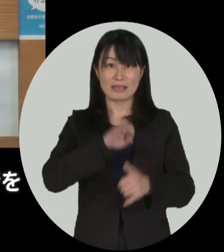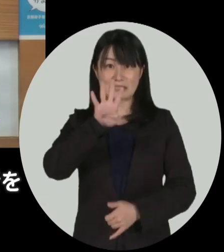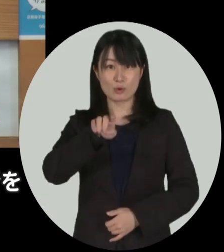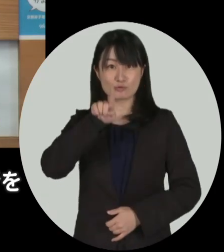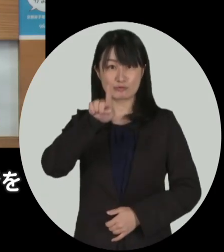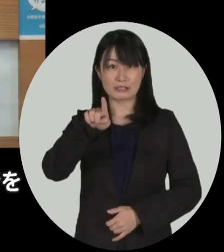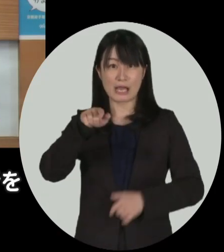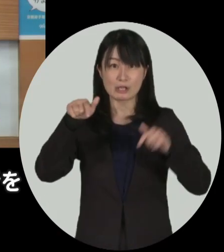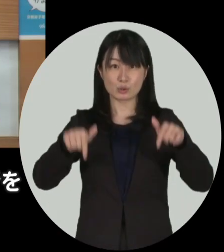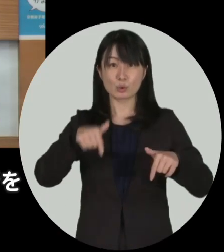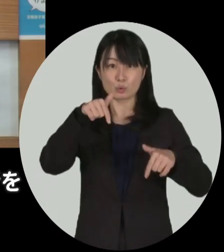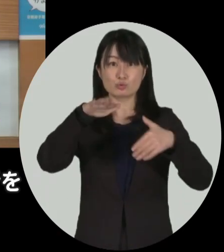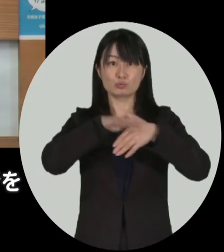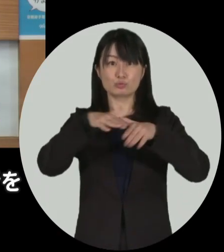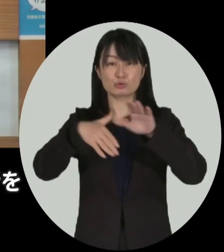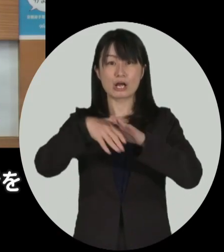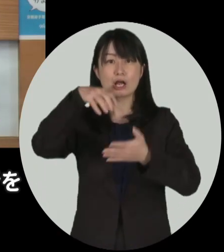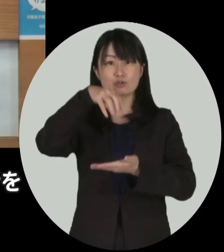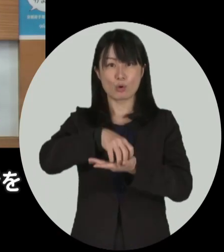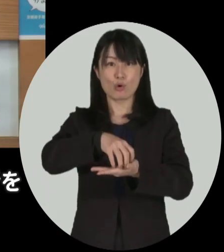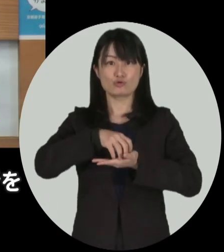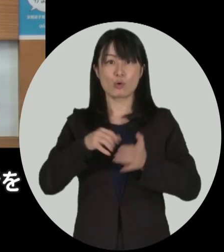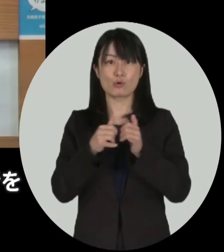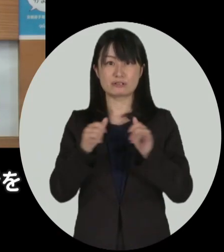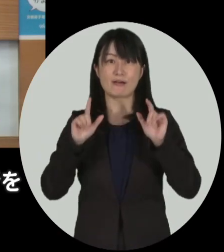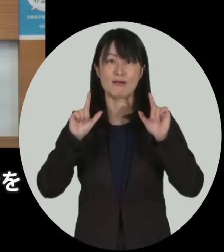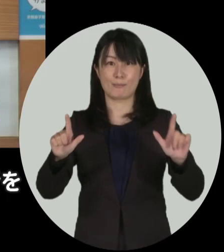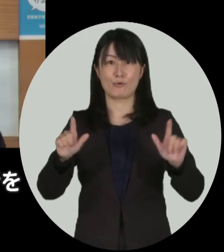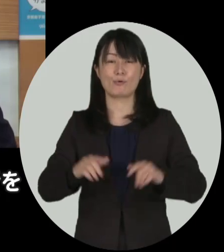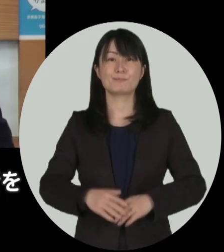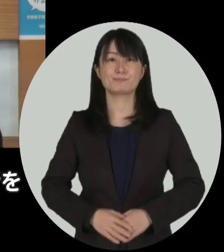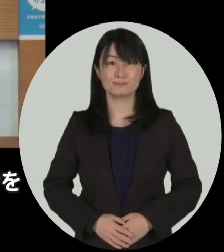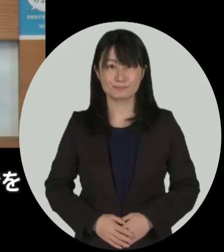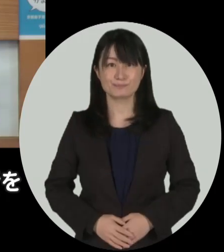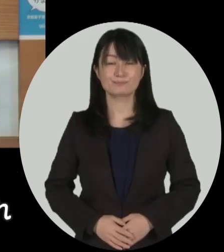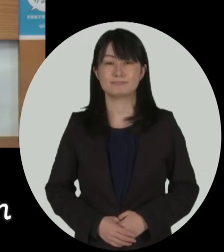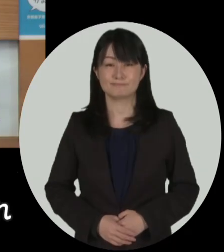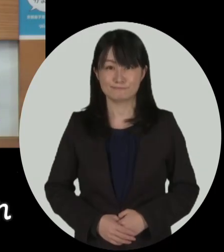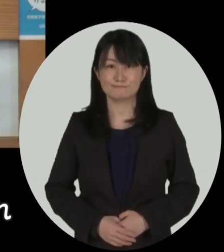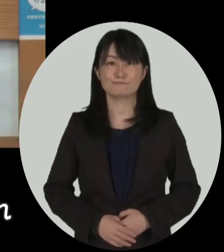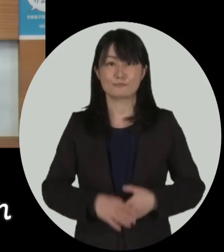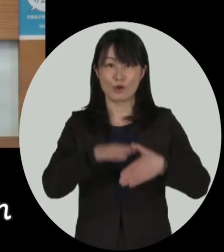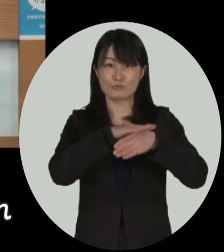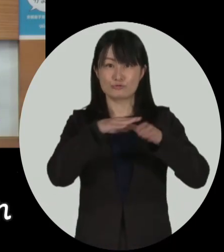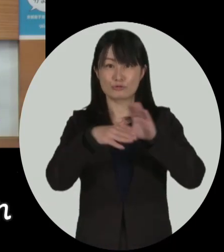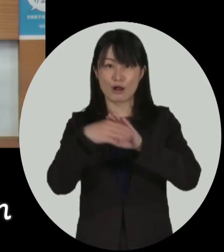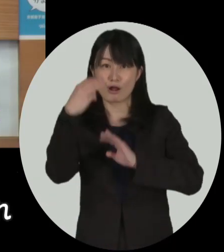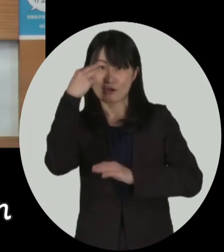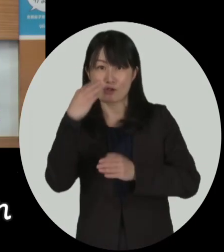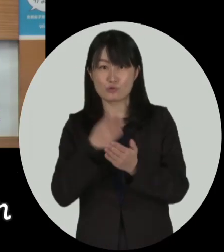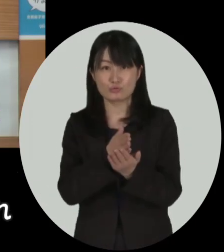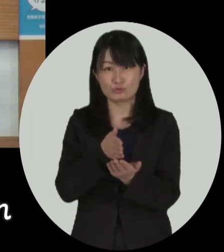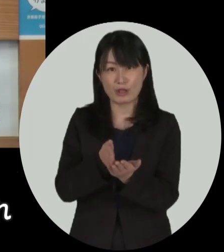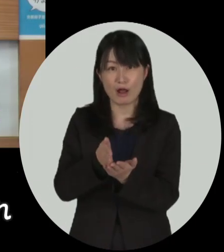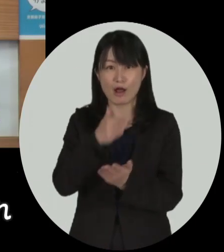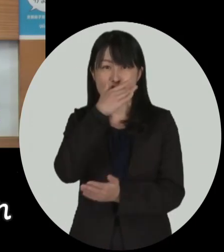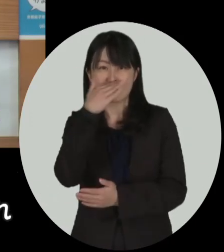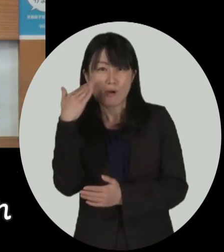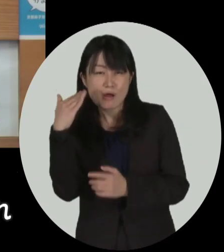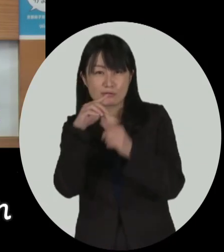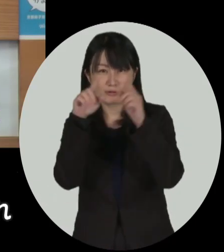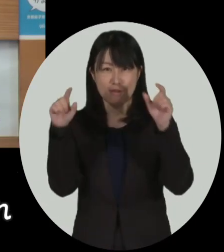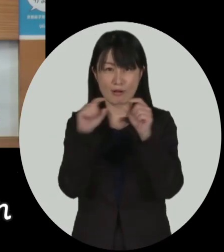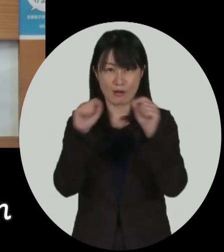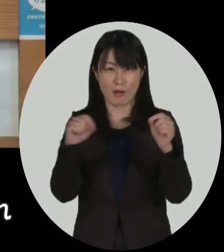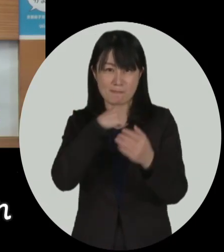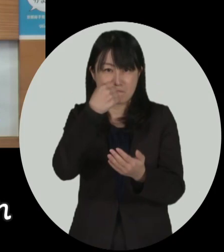41回の京都府文化賞の受賞者を発表させていただきます。この賞は文化芸術分野で顕著な業績を